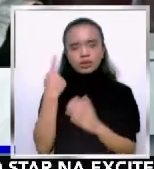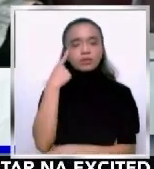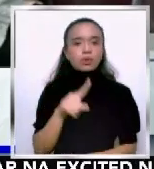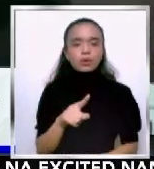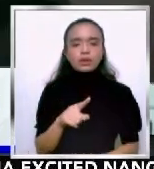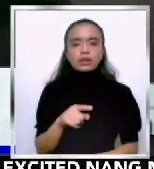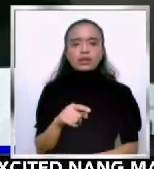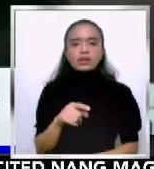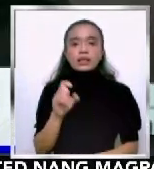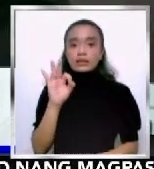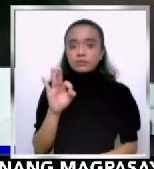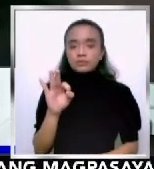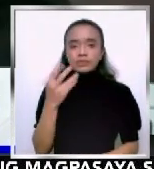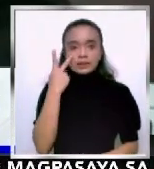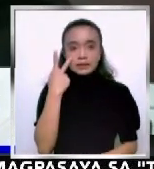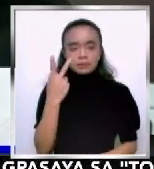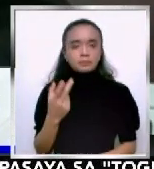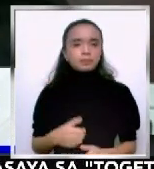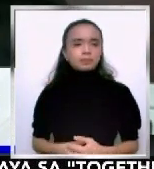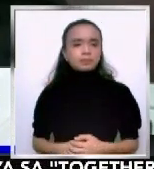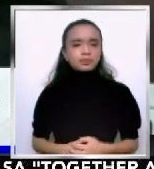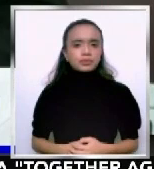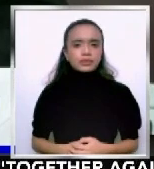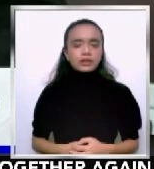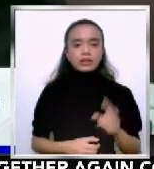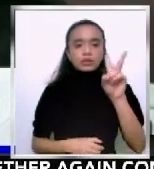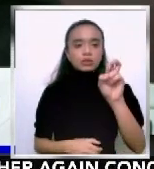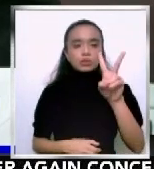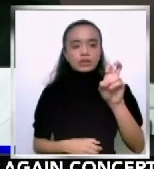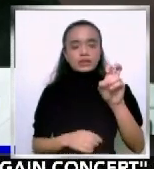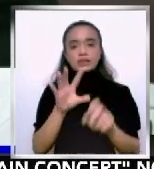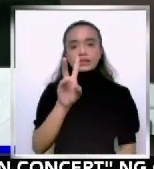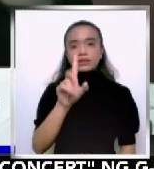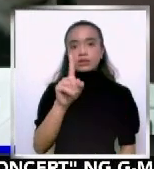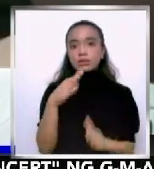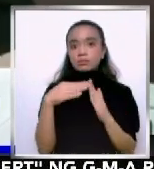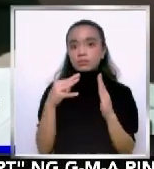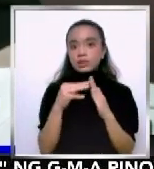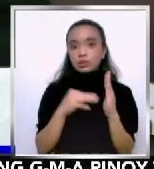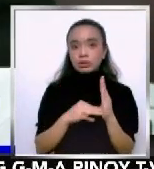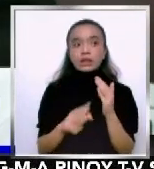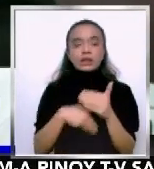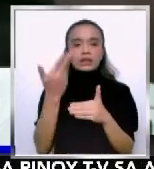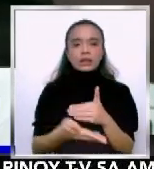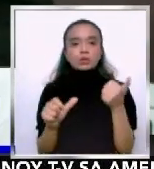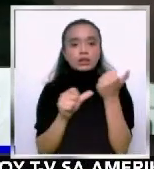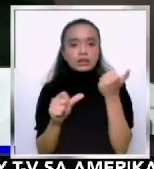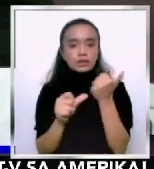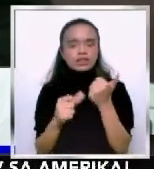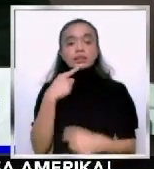yung difference kasi natin ay nasa 271 million pesos, tapos yung assistance na nabanggit